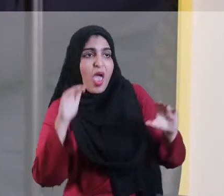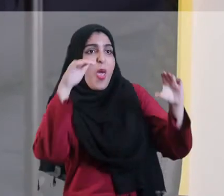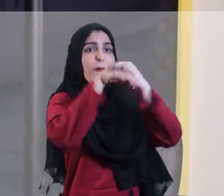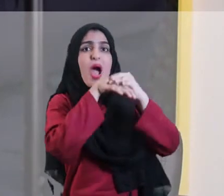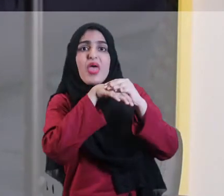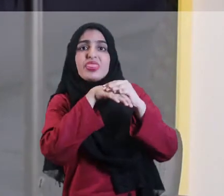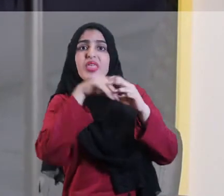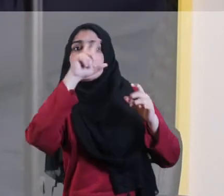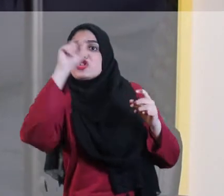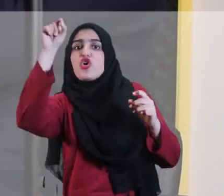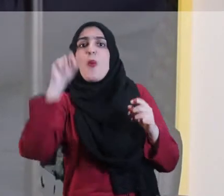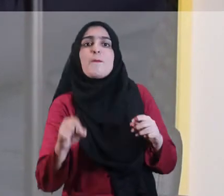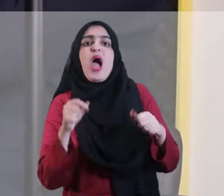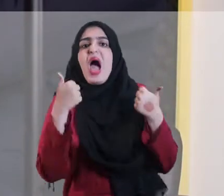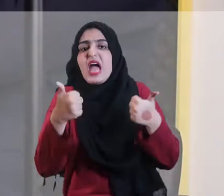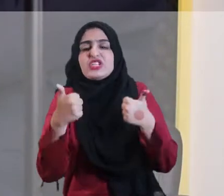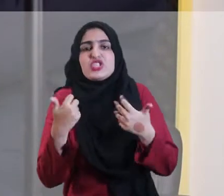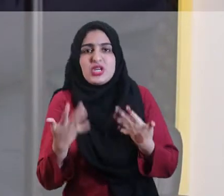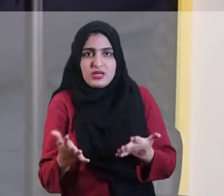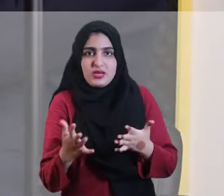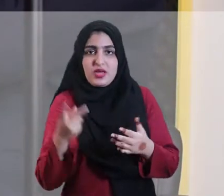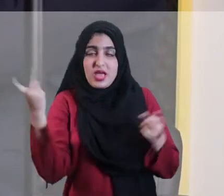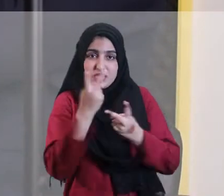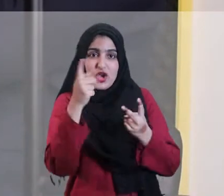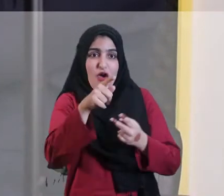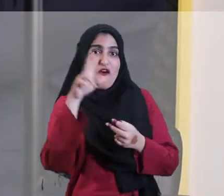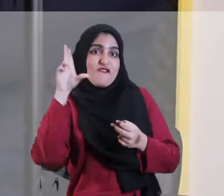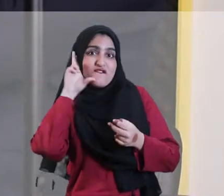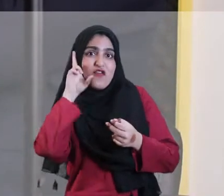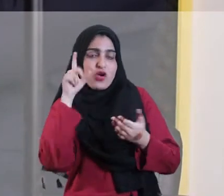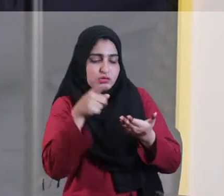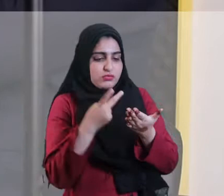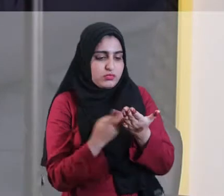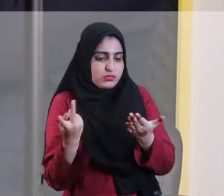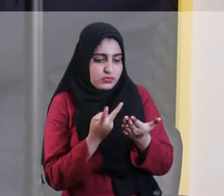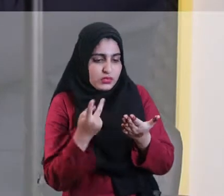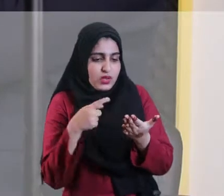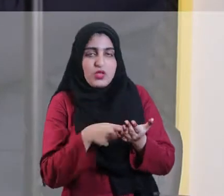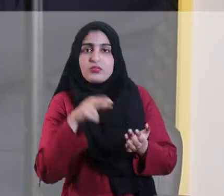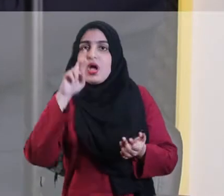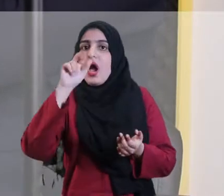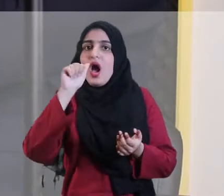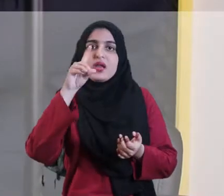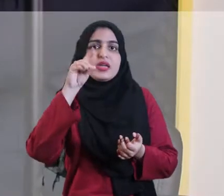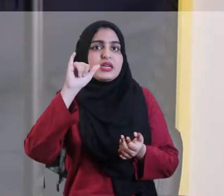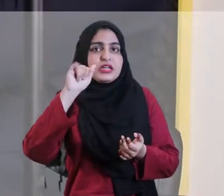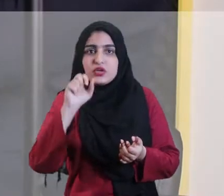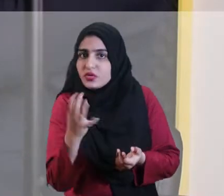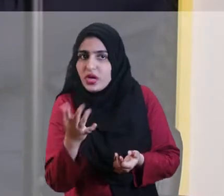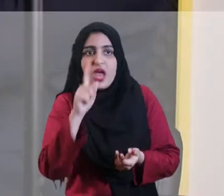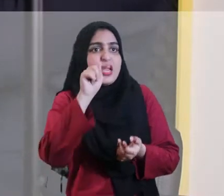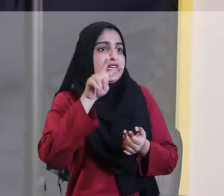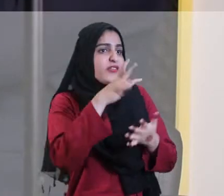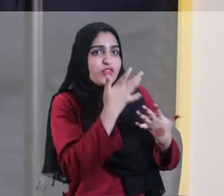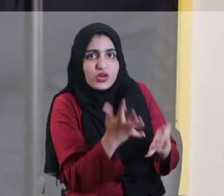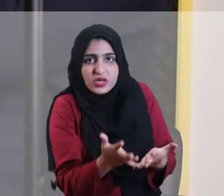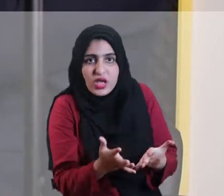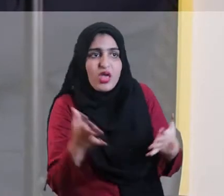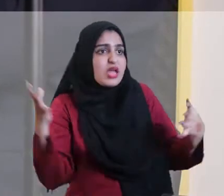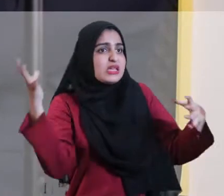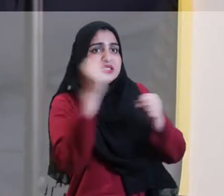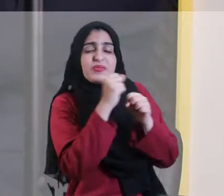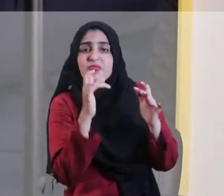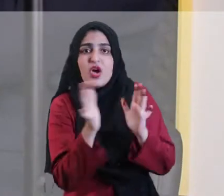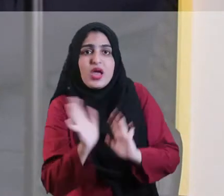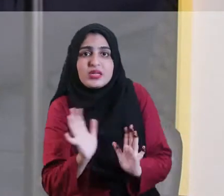अपना फोन इस दिस फोन इज गोल्ड चैनल आप वीडियो ना करें टीवी ना करें आप कुछ और डिप्रेशन